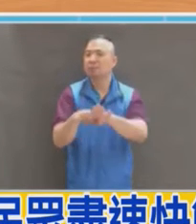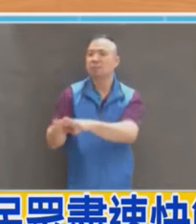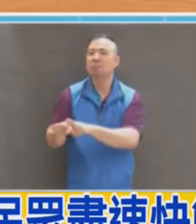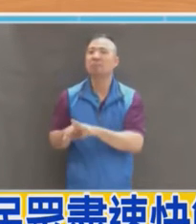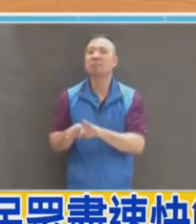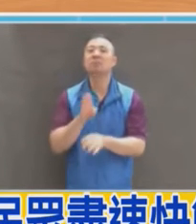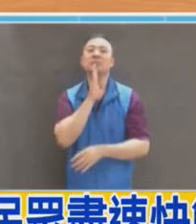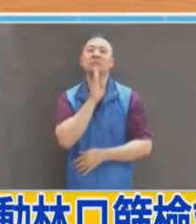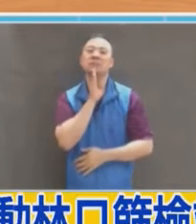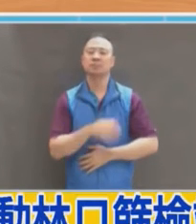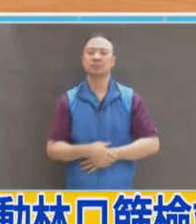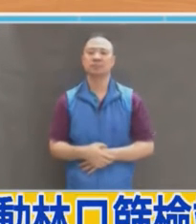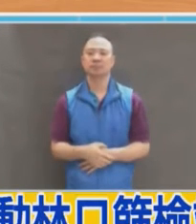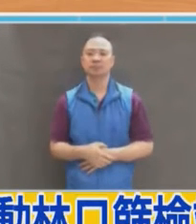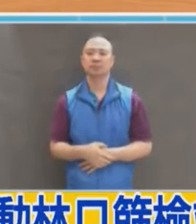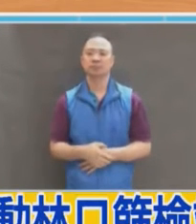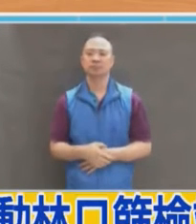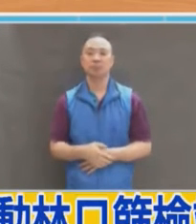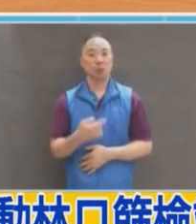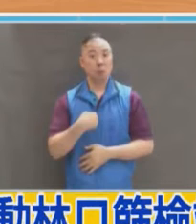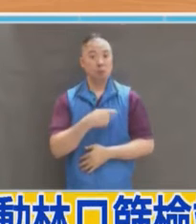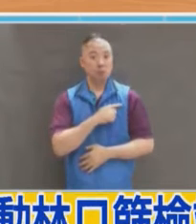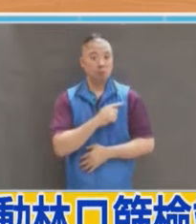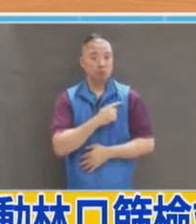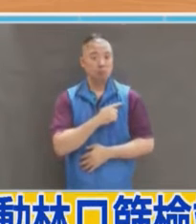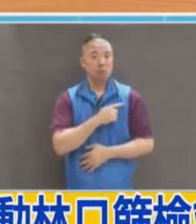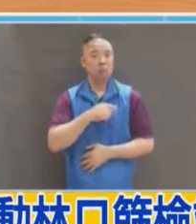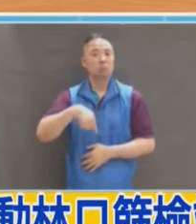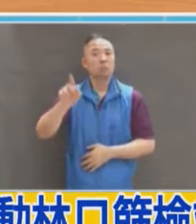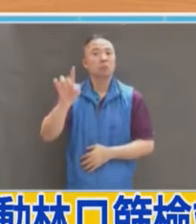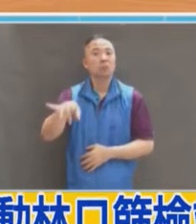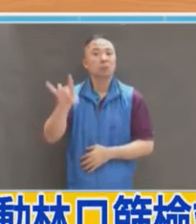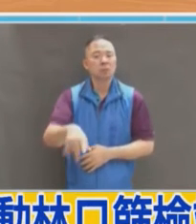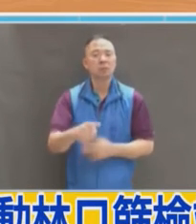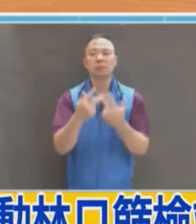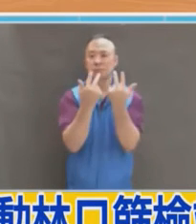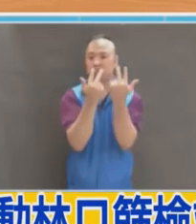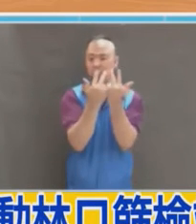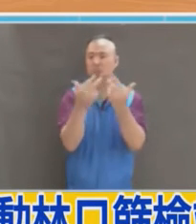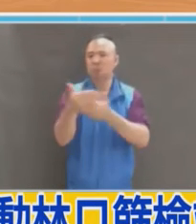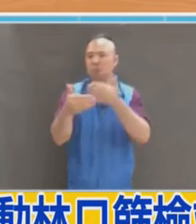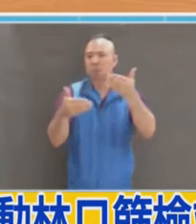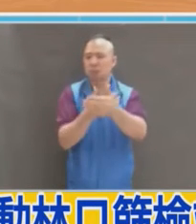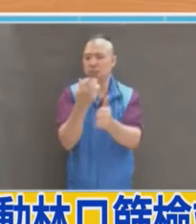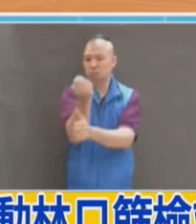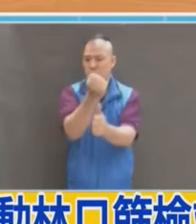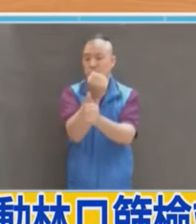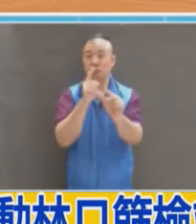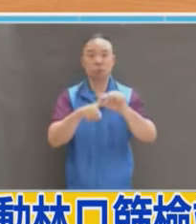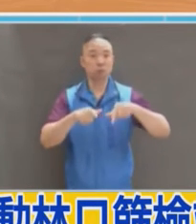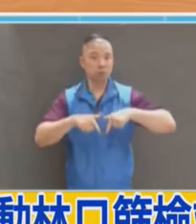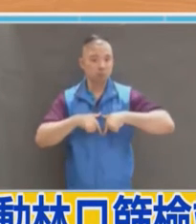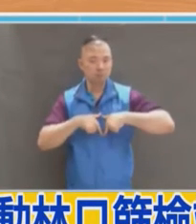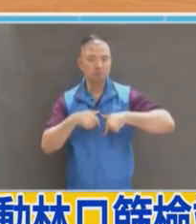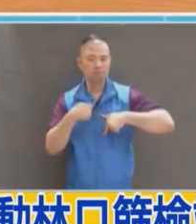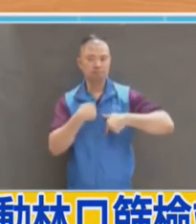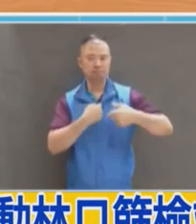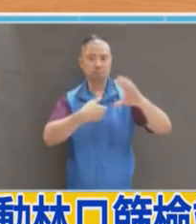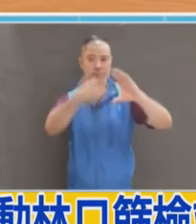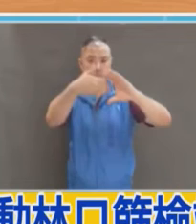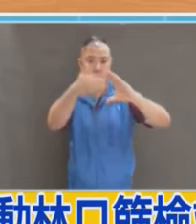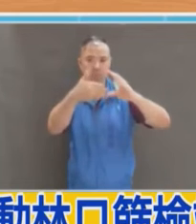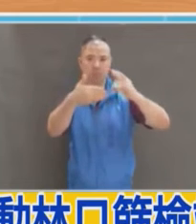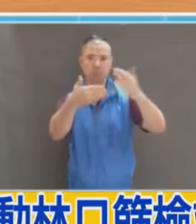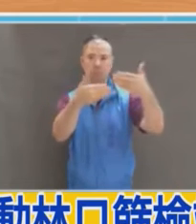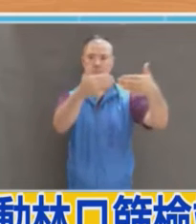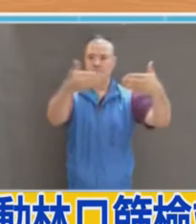流量、交通量增加了 5.8， 增加了 5.8。 其实市民朋友表示，